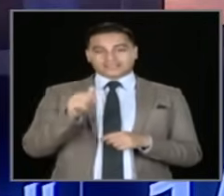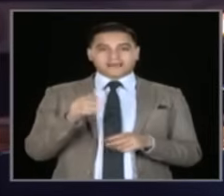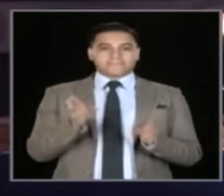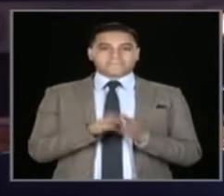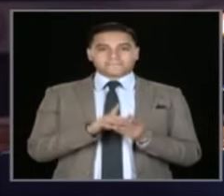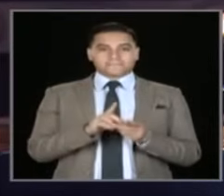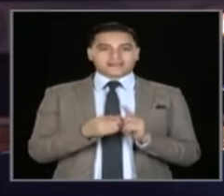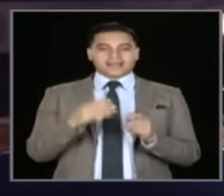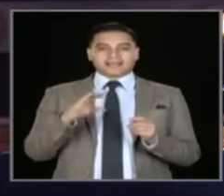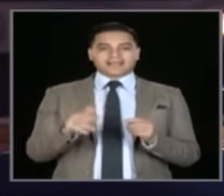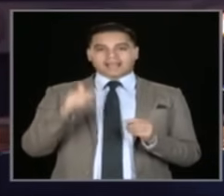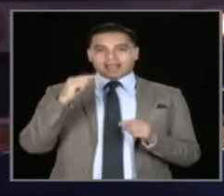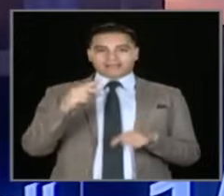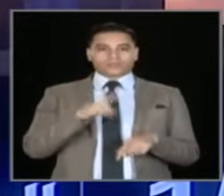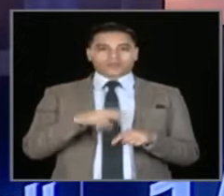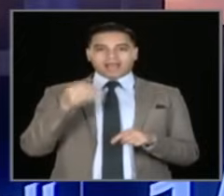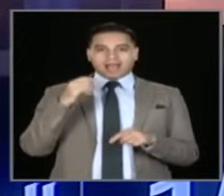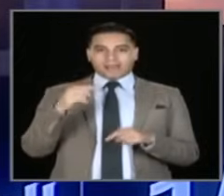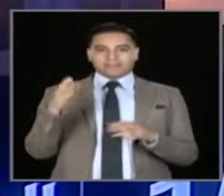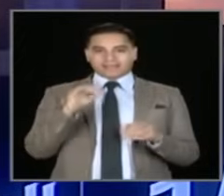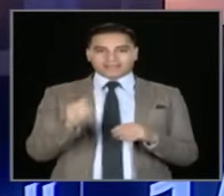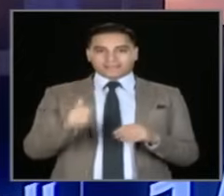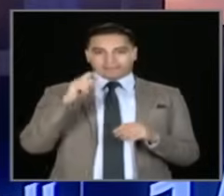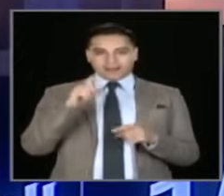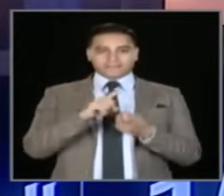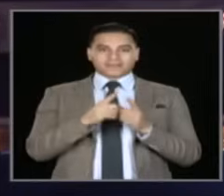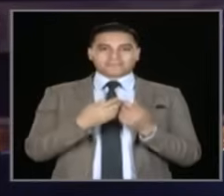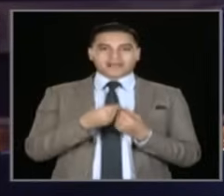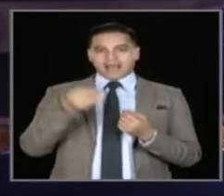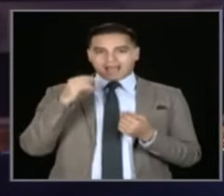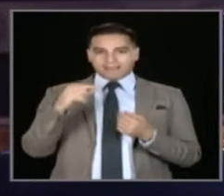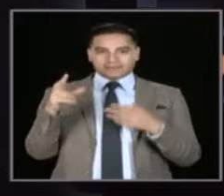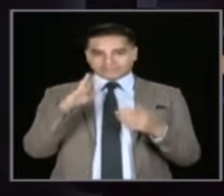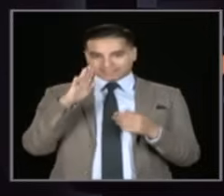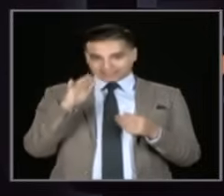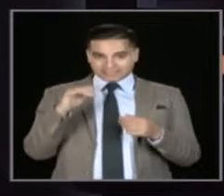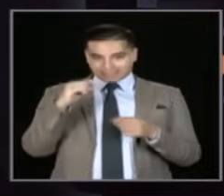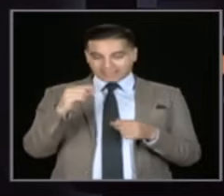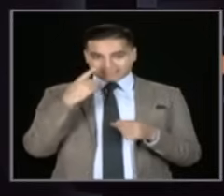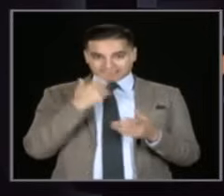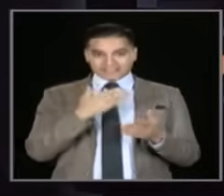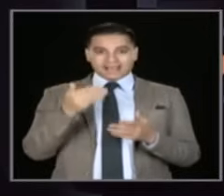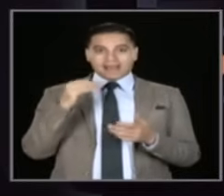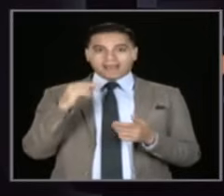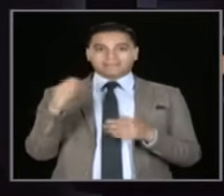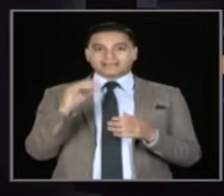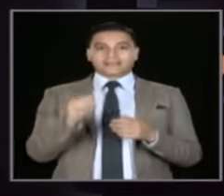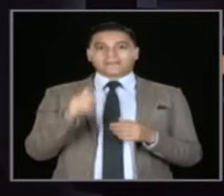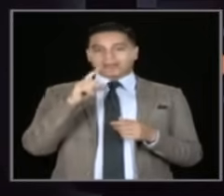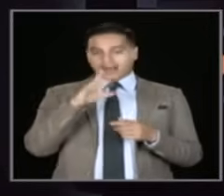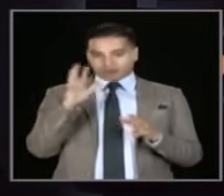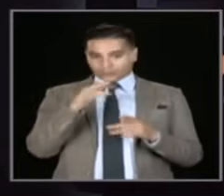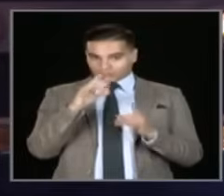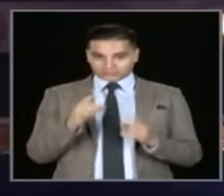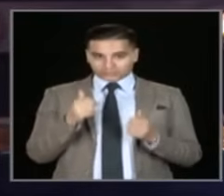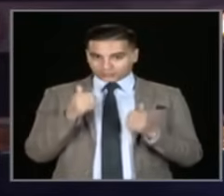محمود، وأحمد جمال نزل مكان أحمد السيد. أحمد جمال ازيك؟ ازيك يا مستر، ايه الأخبار؟ كله كويس؟